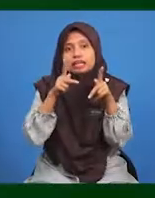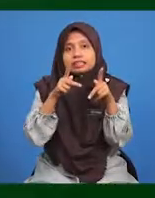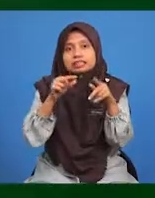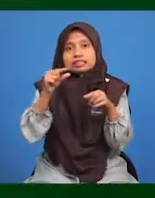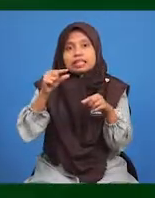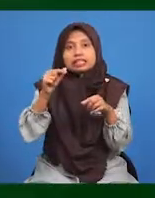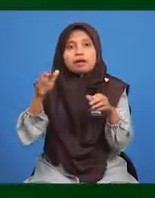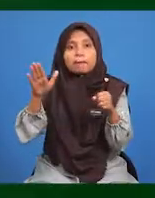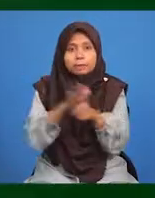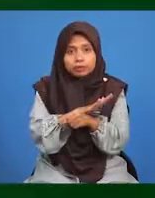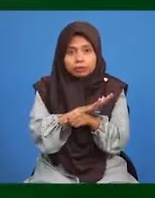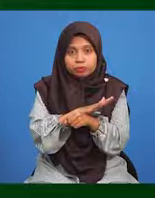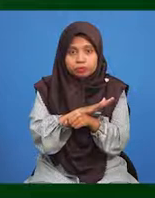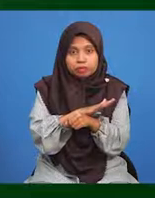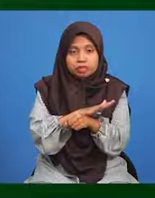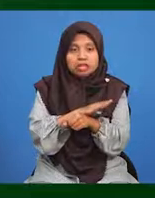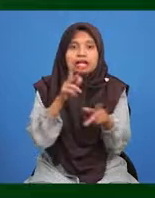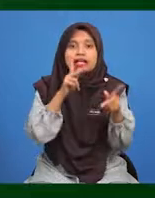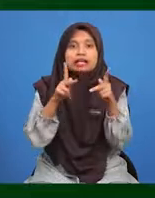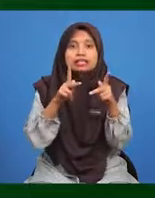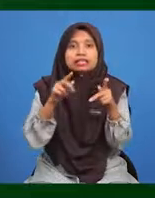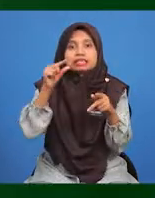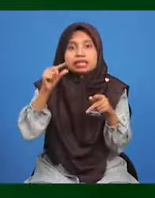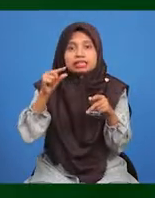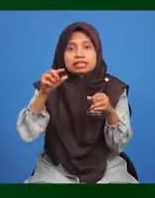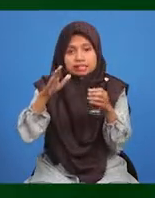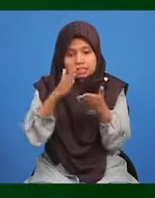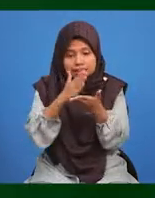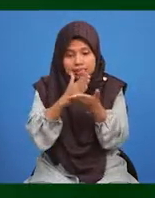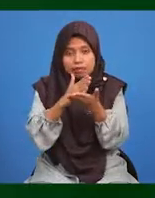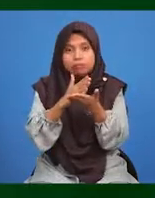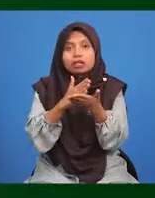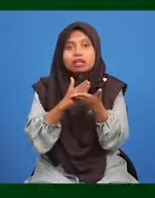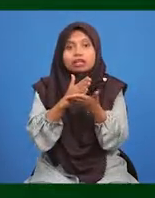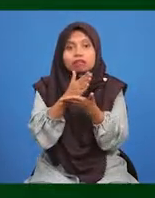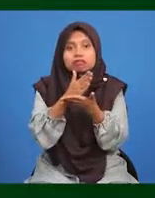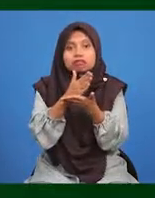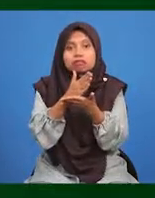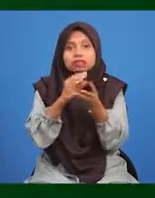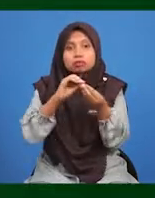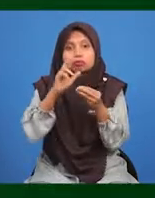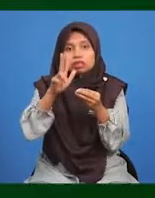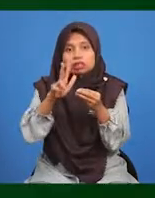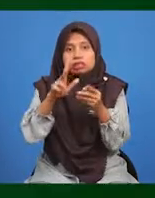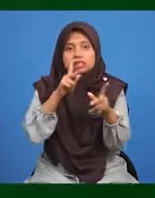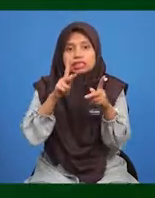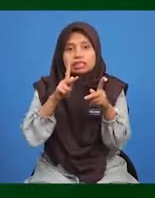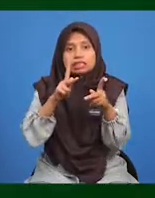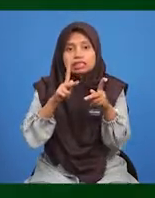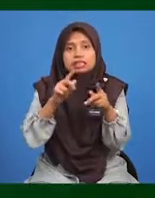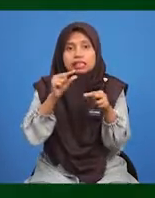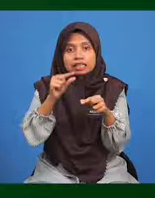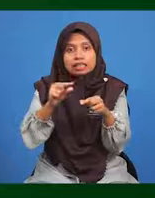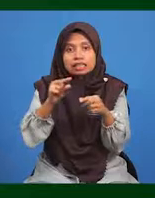penuh; kedua, kata ganda separa; ketiga, kata ganda